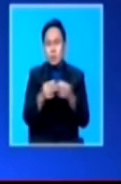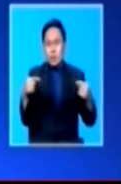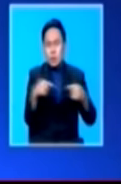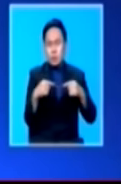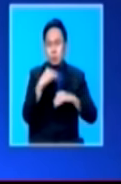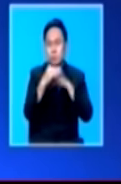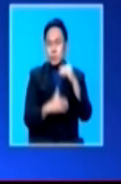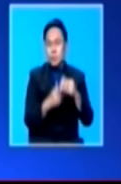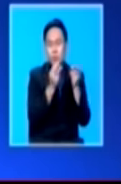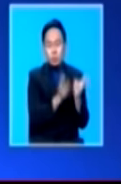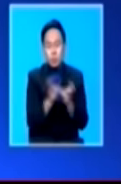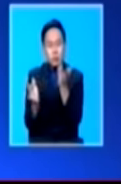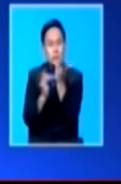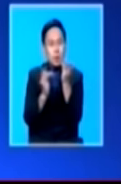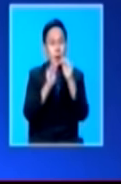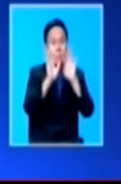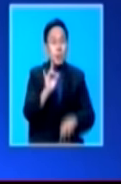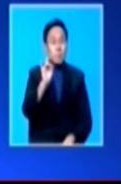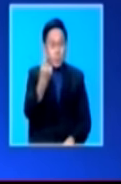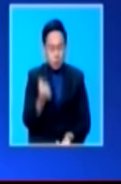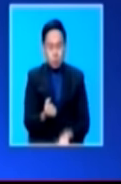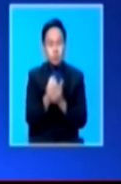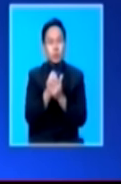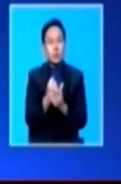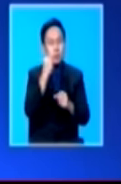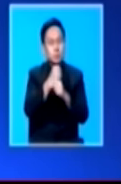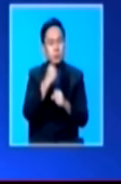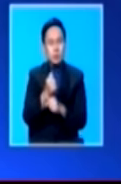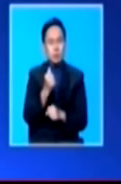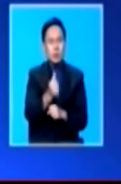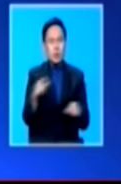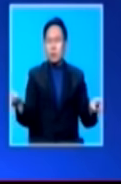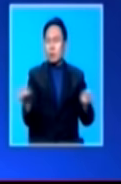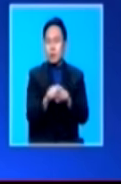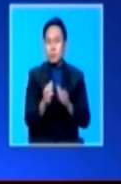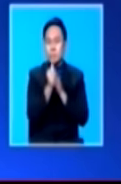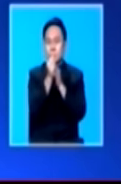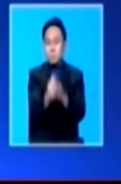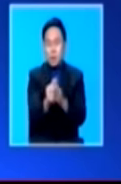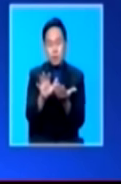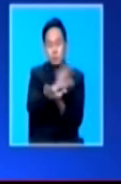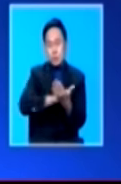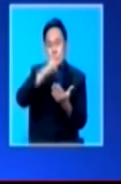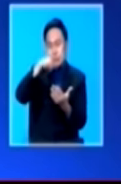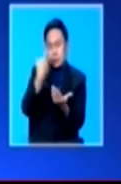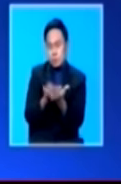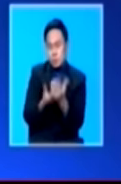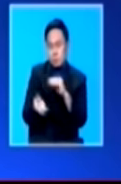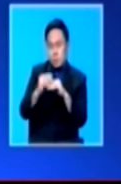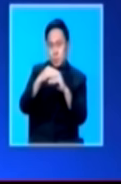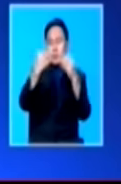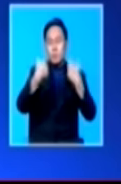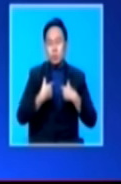แจสู่ความสำเร็จนะครับเป็นแผนที่นำทางในการที่นำพาประเทศชาติให้มีรายได้สูงขึ้นเข้า